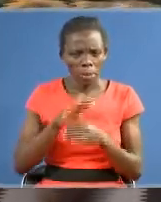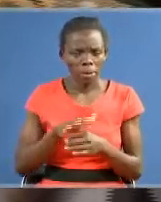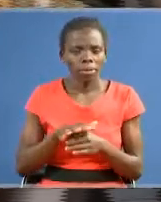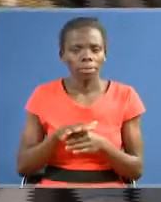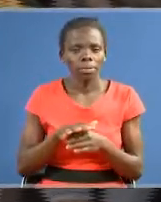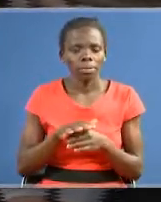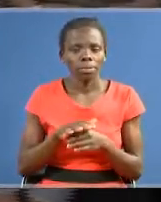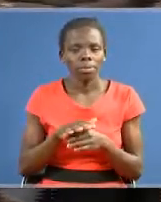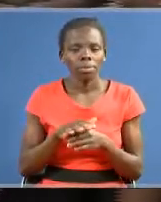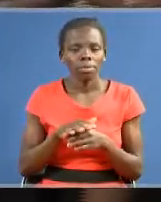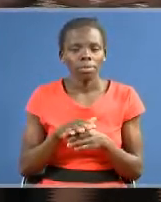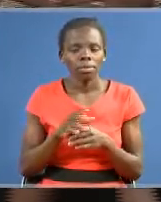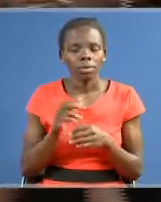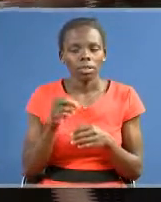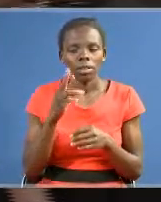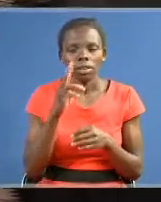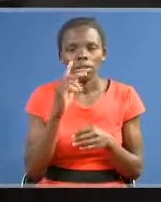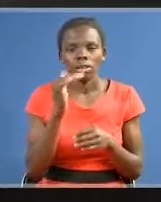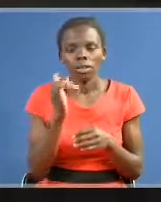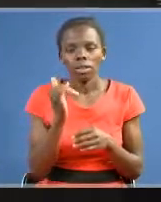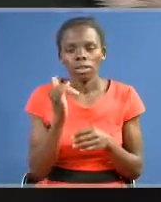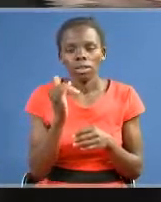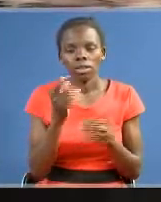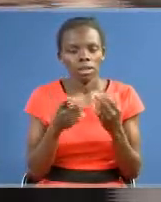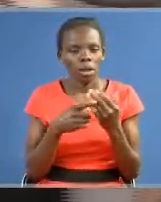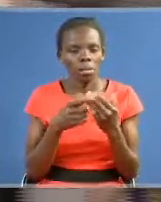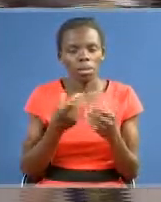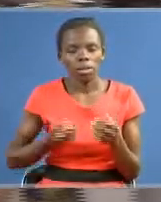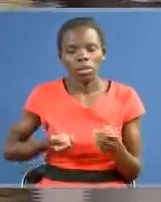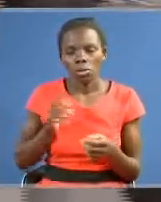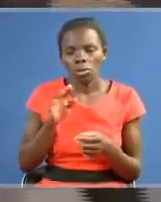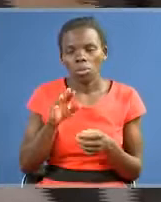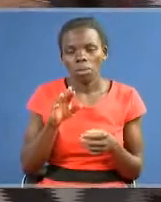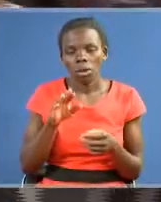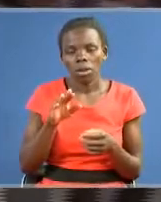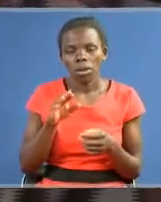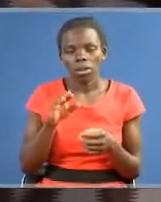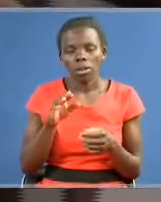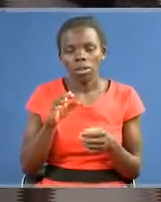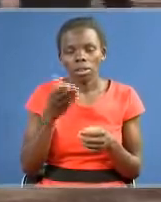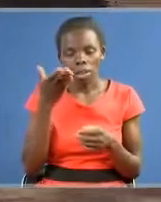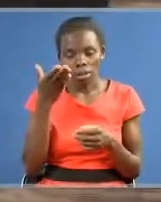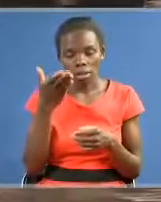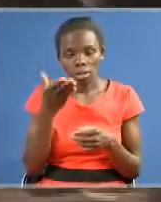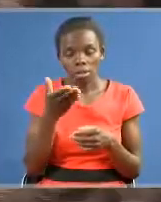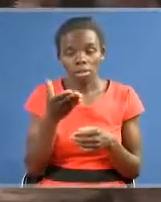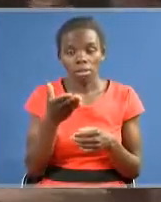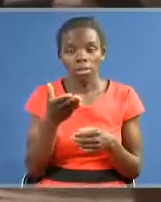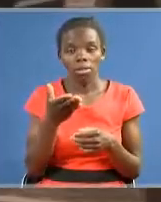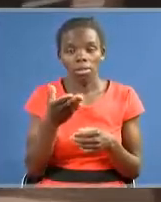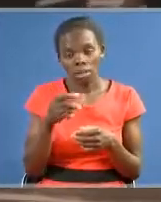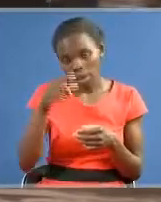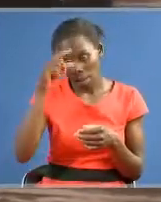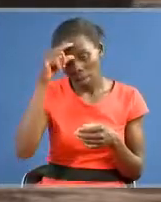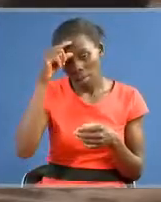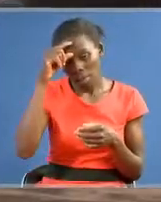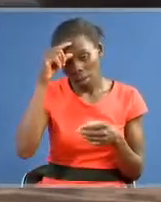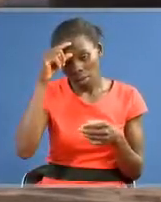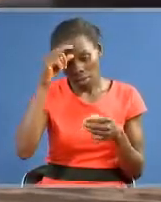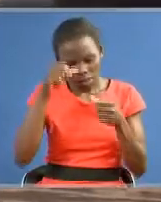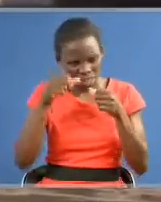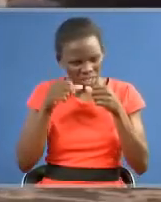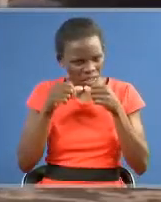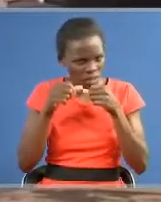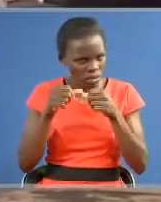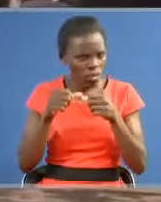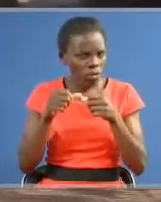Mumbi Mungai na Masikaranja ni miongoni mwa wanawake ambao pia wakusazwa nyuma, wakisema kuwa iwapo serikali itazidi kukaza